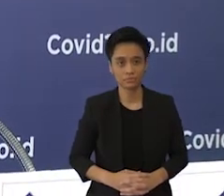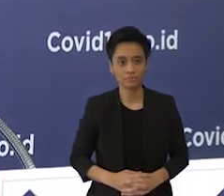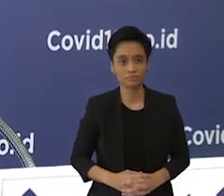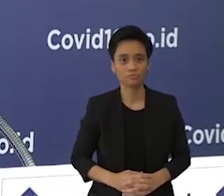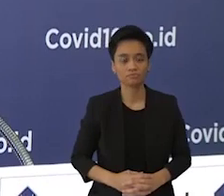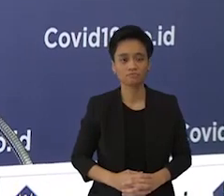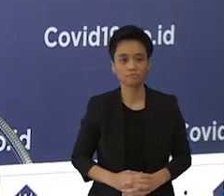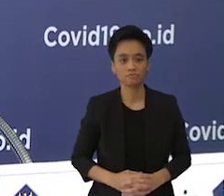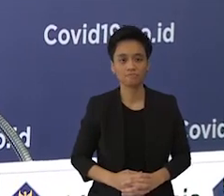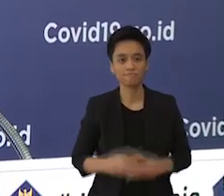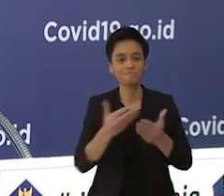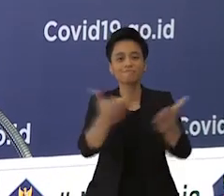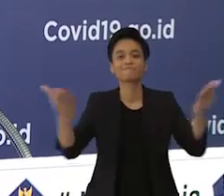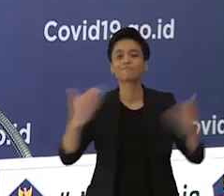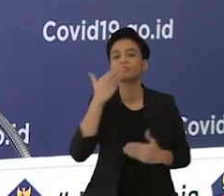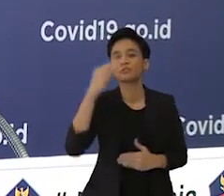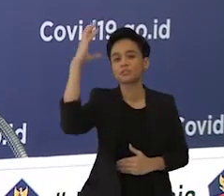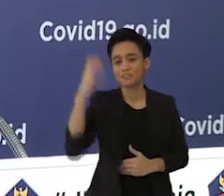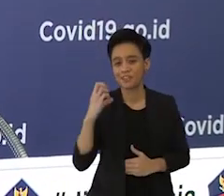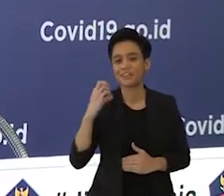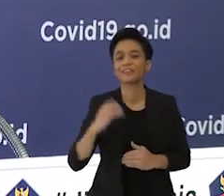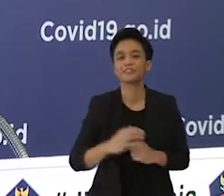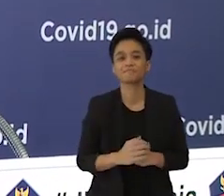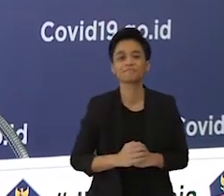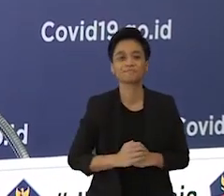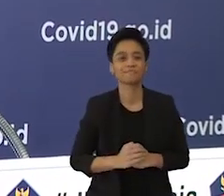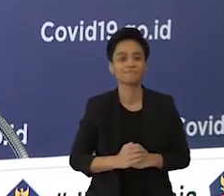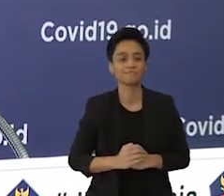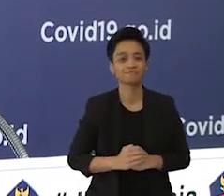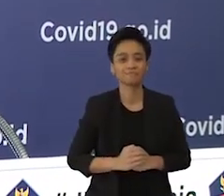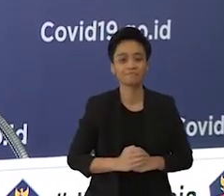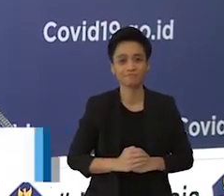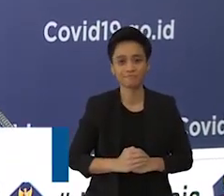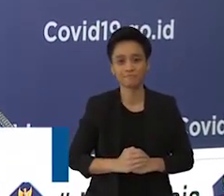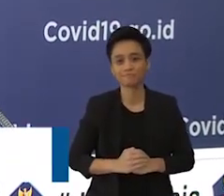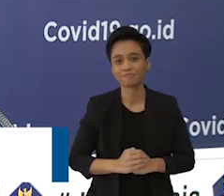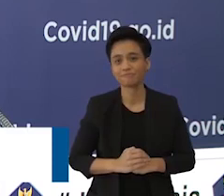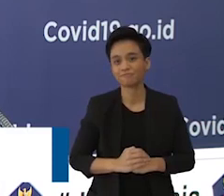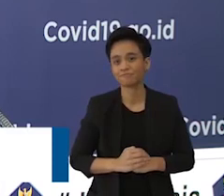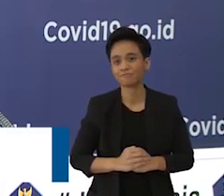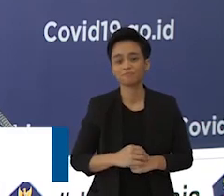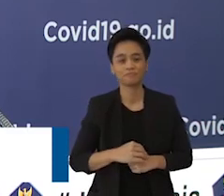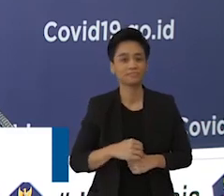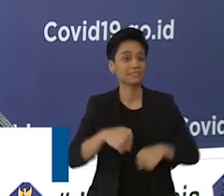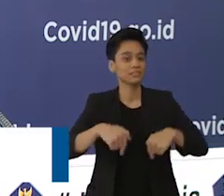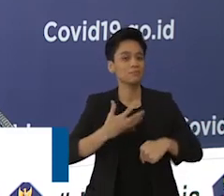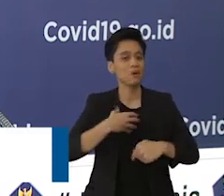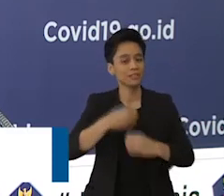hai saudara sekalian Selamat sore pada hari ini Hai kami akan melakukan update